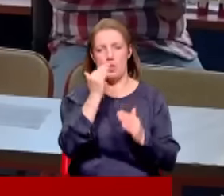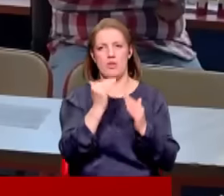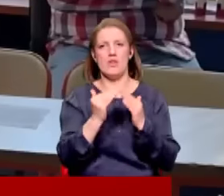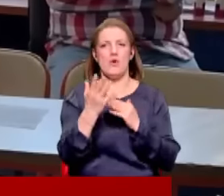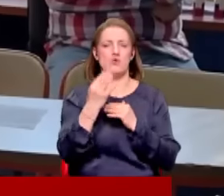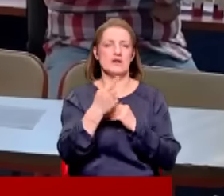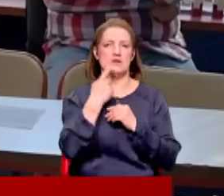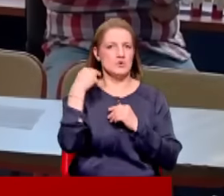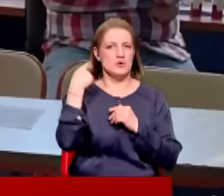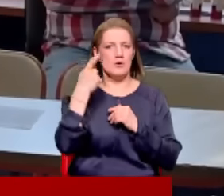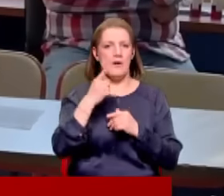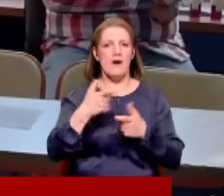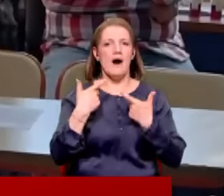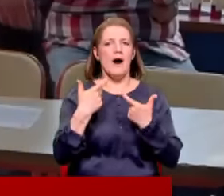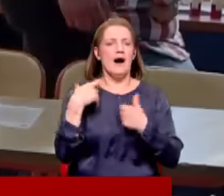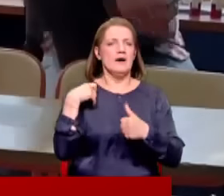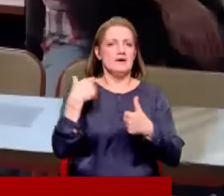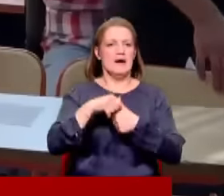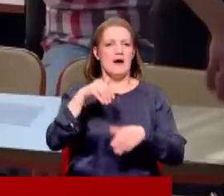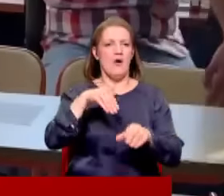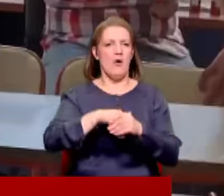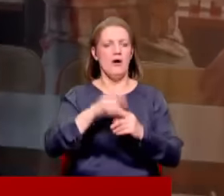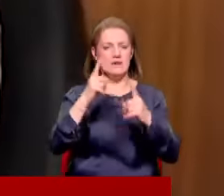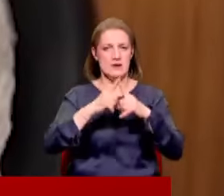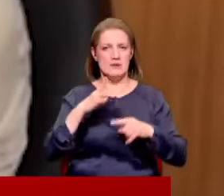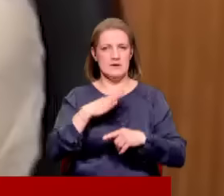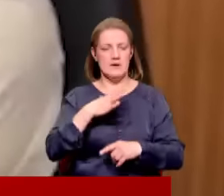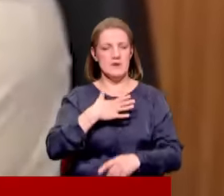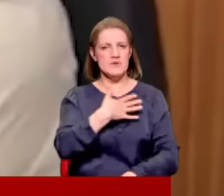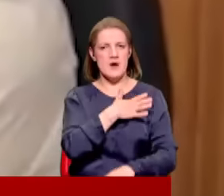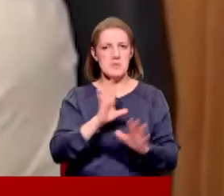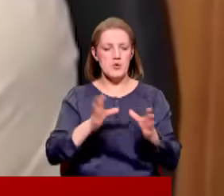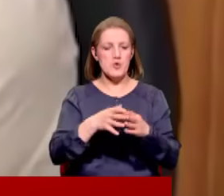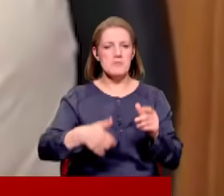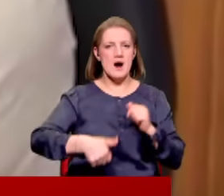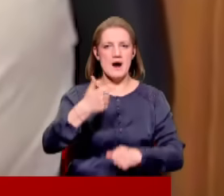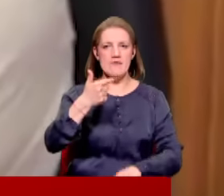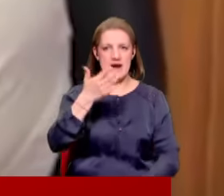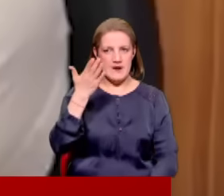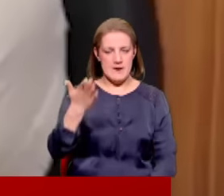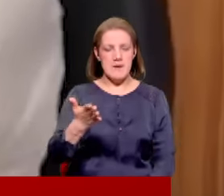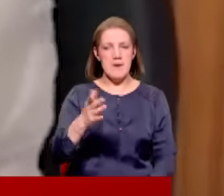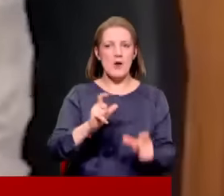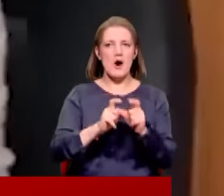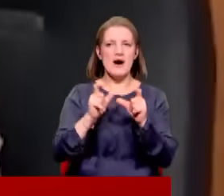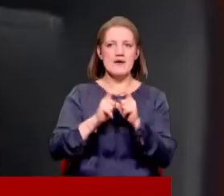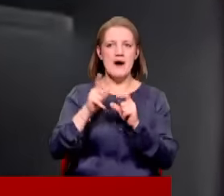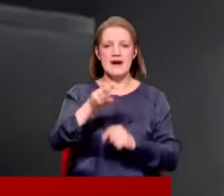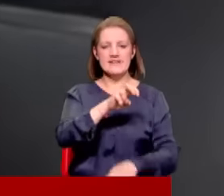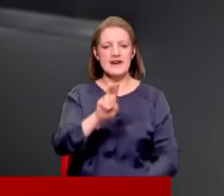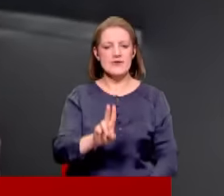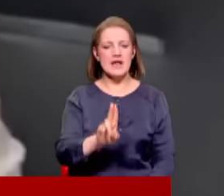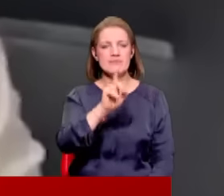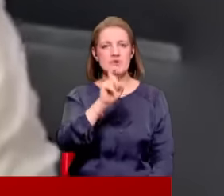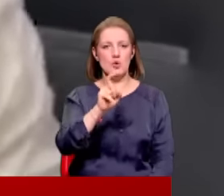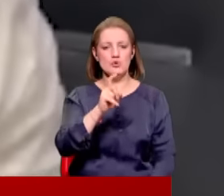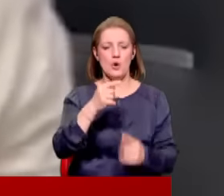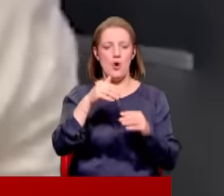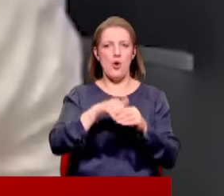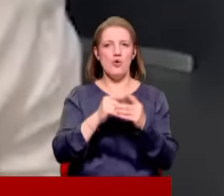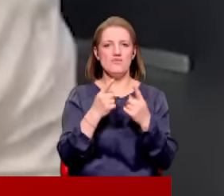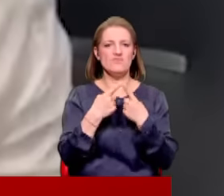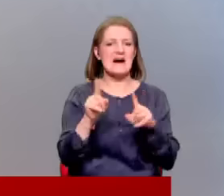düşünüyoruz. CHP Hatay'da oyların yeniden sayılmasını istiyor. CHP Grup Başkan Vekili Gökhan Günaydın ise 879 oy